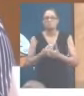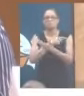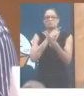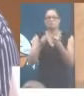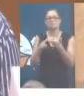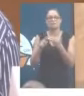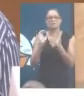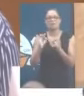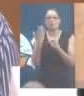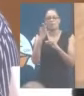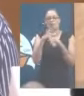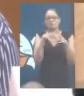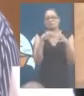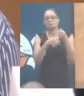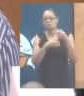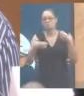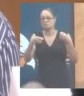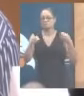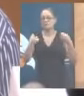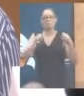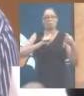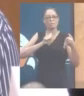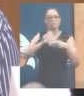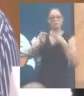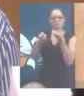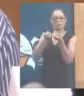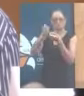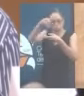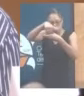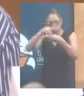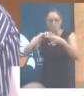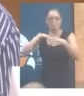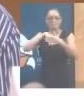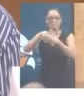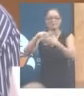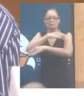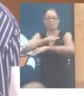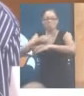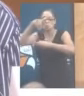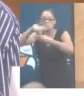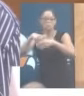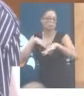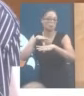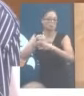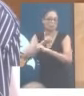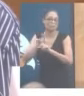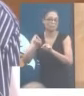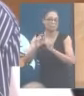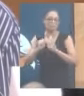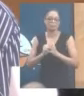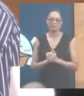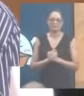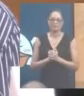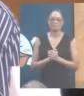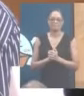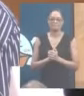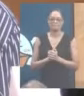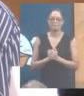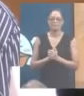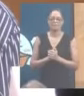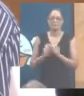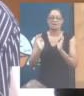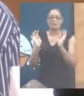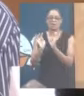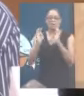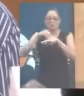un autre satellite, dont je suis administrateur. Mais je ne suis pas membre du bureau, donc il y a des choses qui se passent à l'intérieur, dans lesquelles tous les administrateurs du conseil